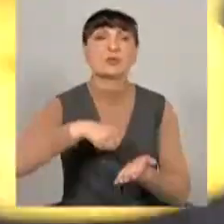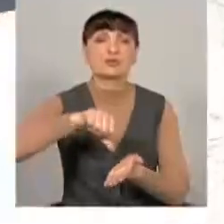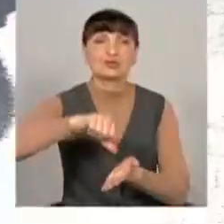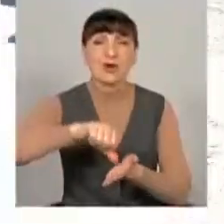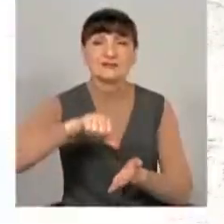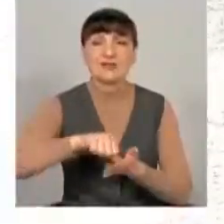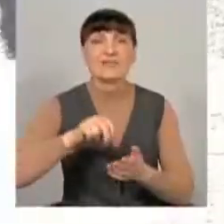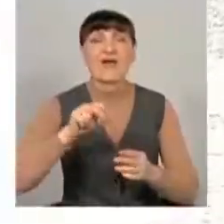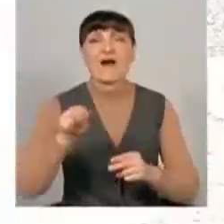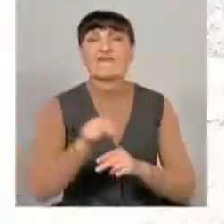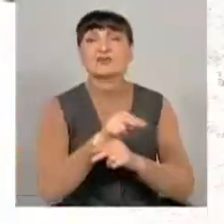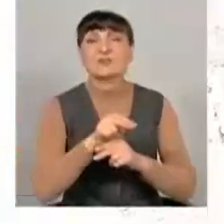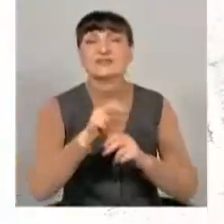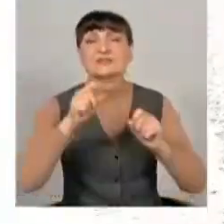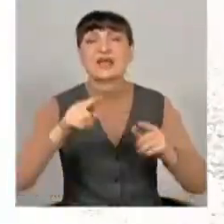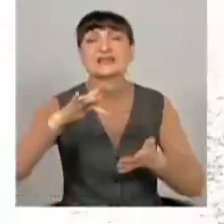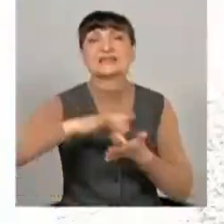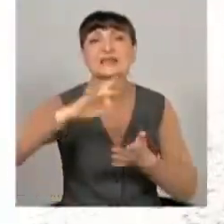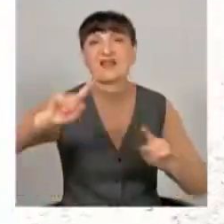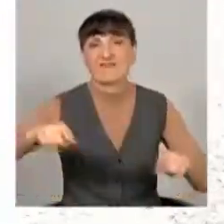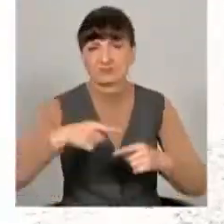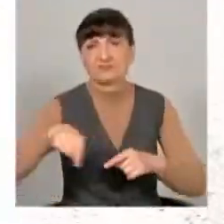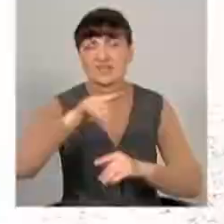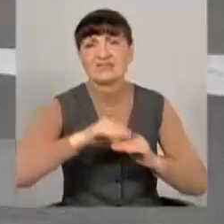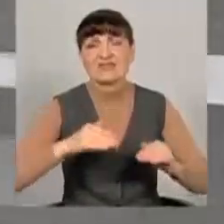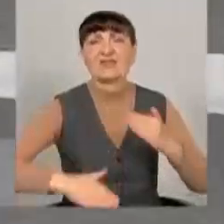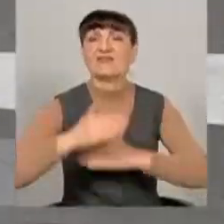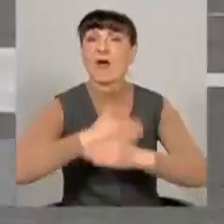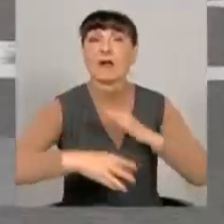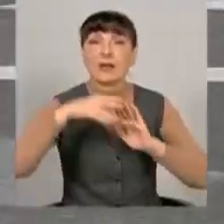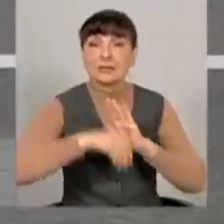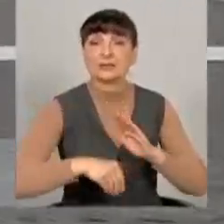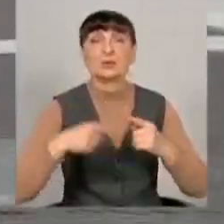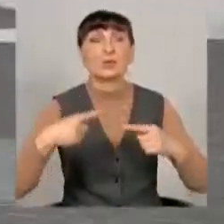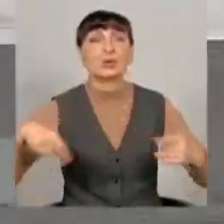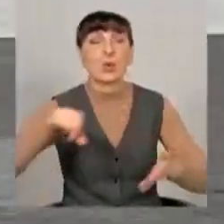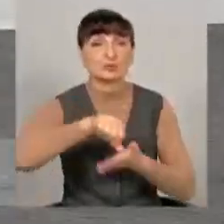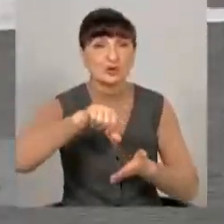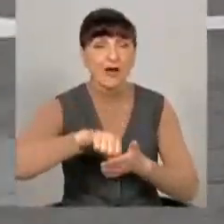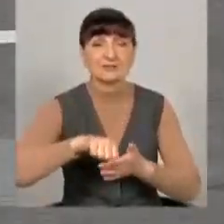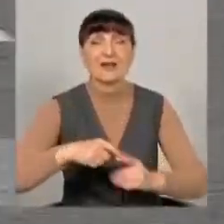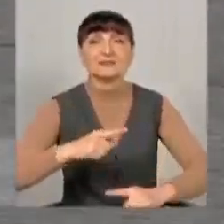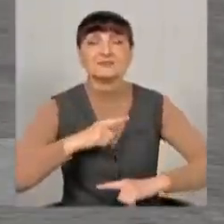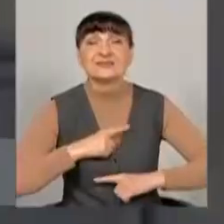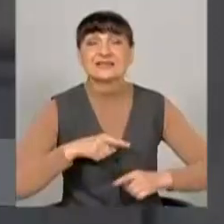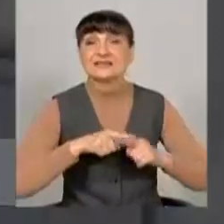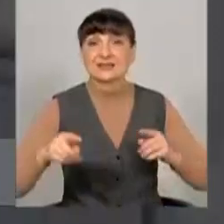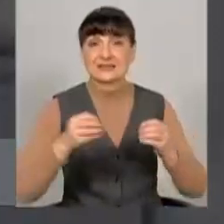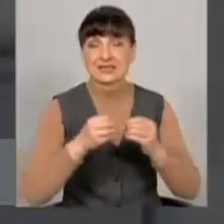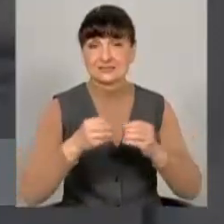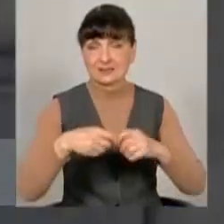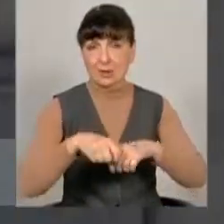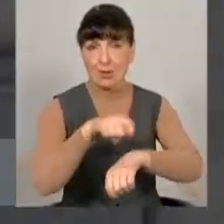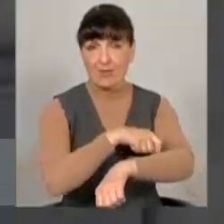участие воспитанники реабилитационного центра МИРМ. Дети с инвалидностью вместе с другими участниками преодолели дистанцию в 10